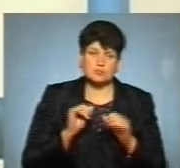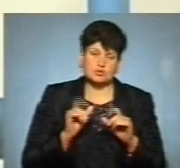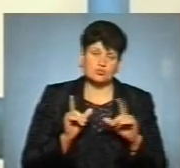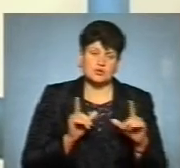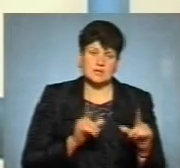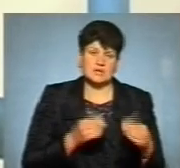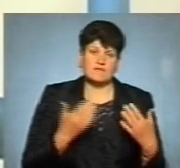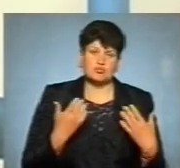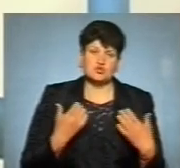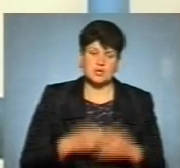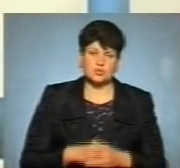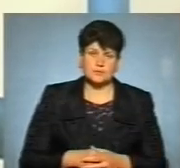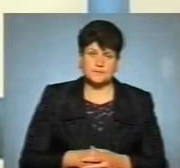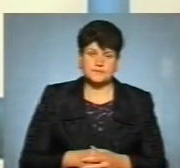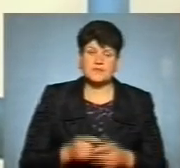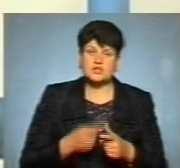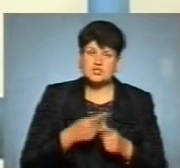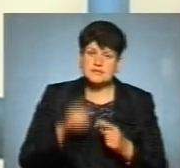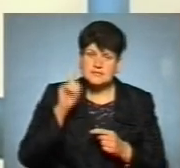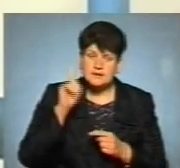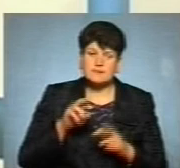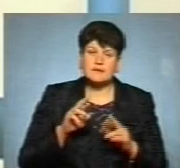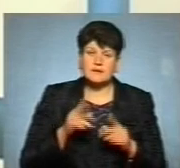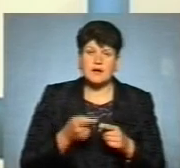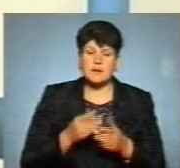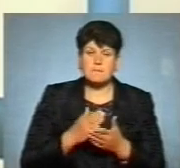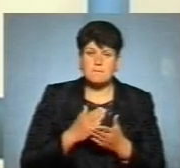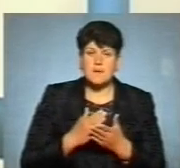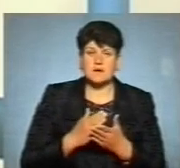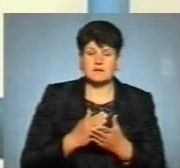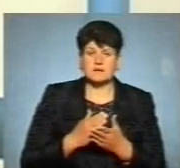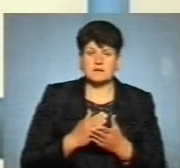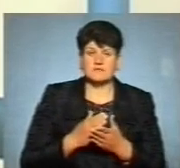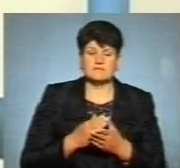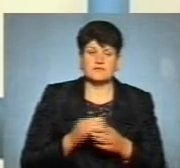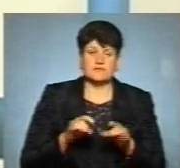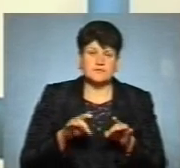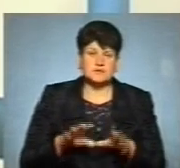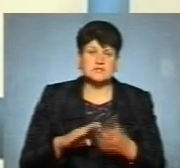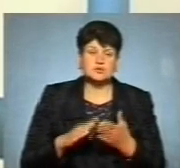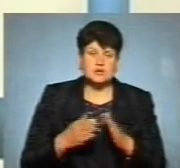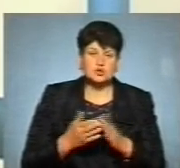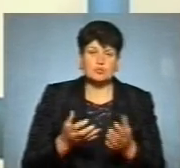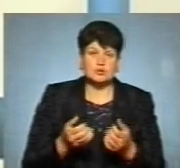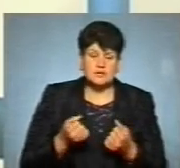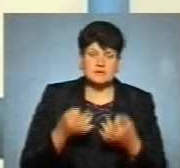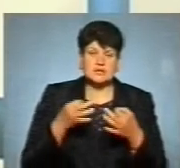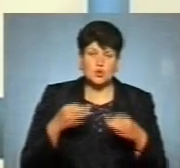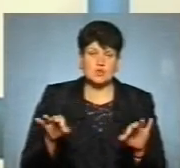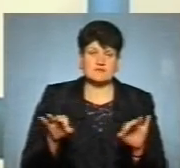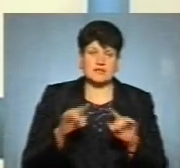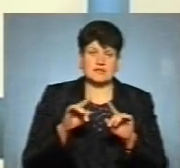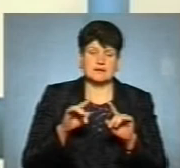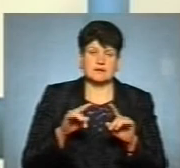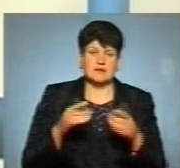на відпочинок. Чи відомо вам, як має стабілізуватися, зокрема, епідемічна ситуація, щоб отримати такий дозвіл на відпочинковий